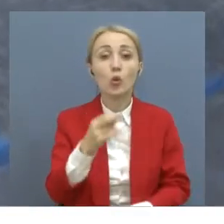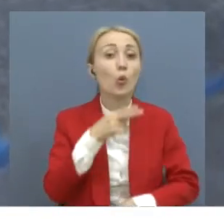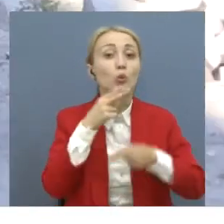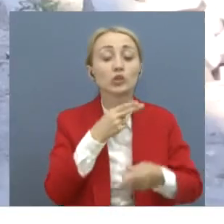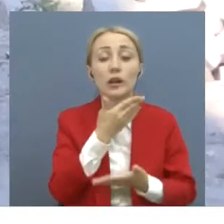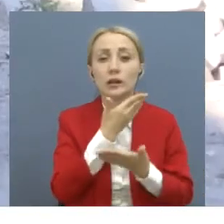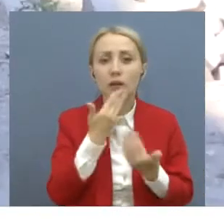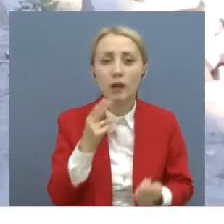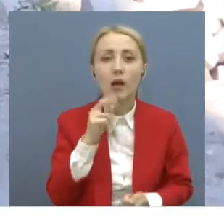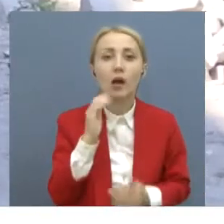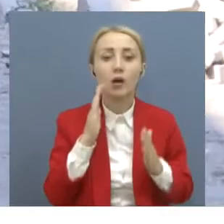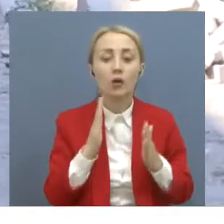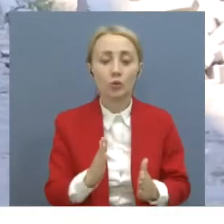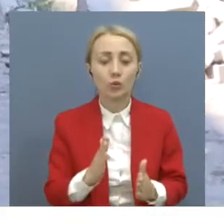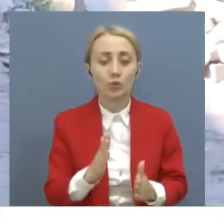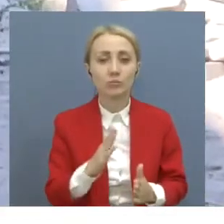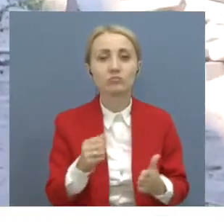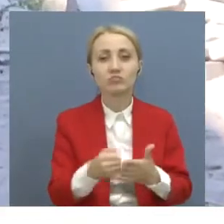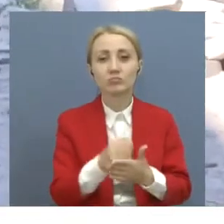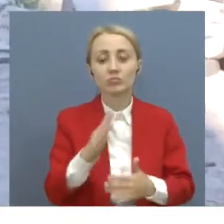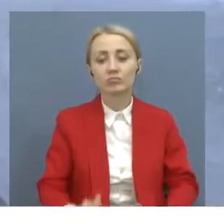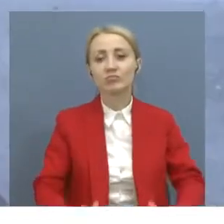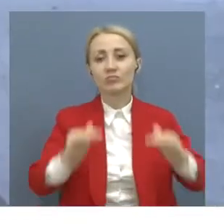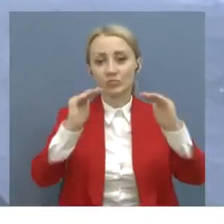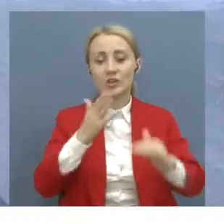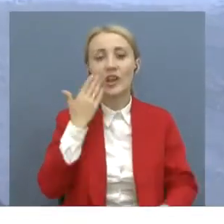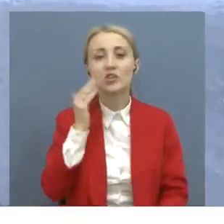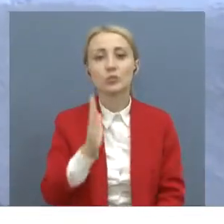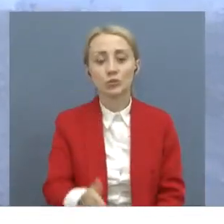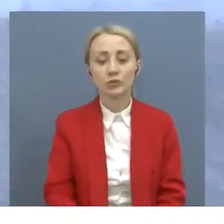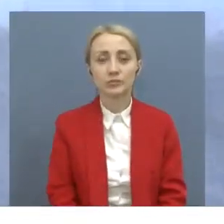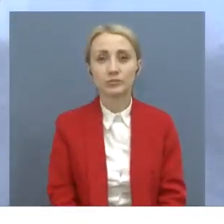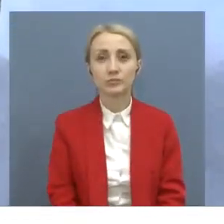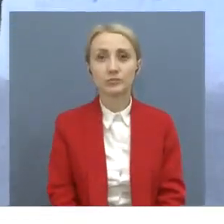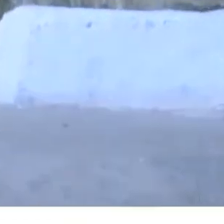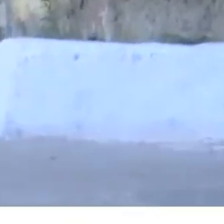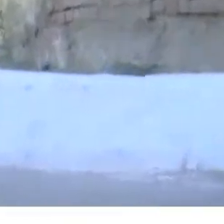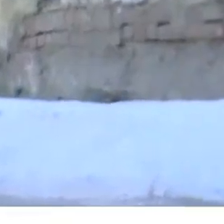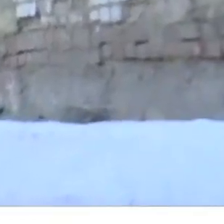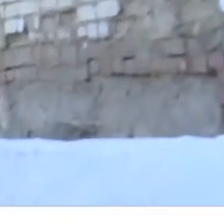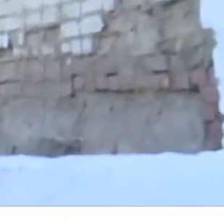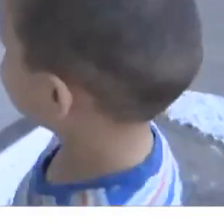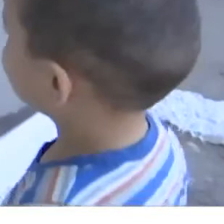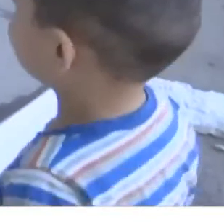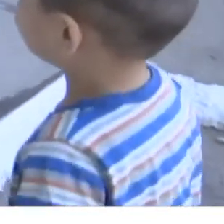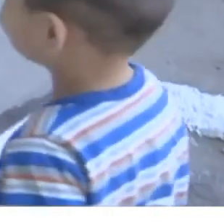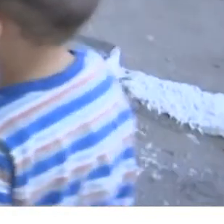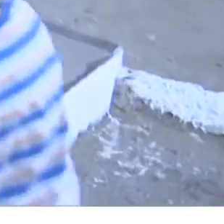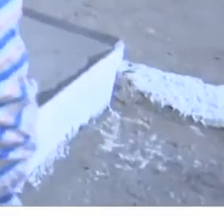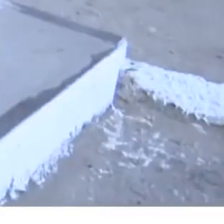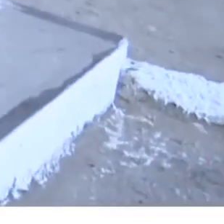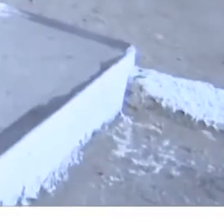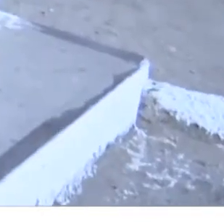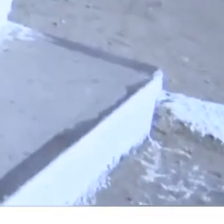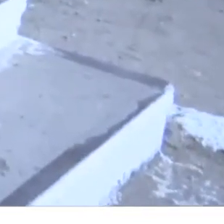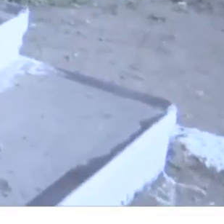отыр. Ана сүтінен бедім, құшағына енбедім,